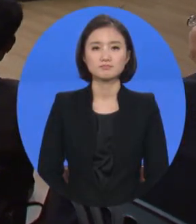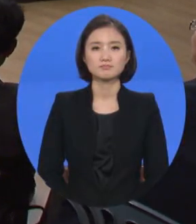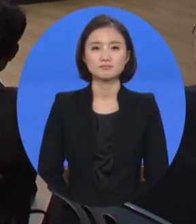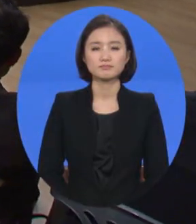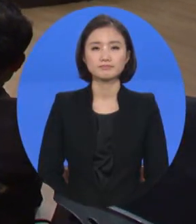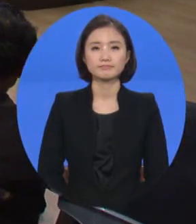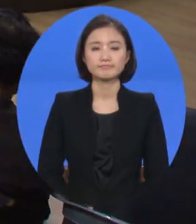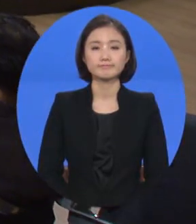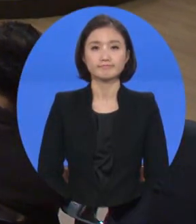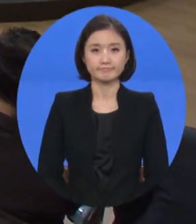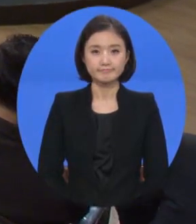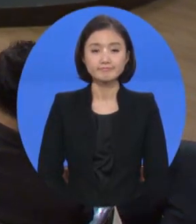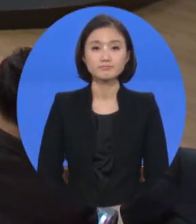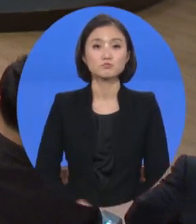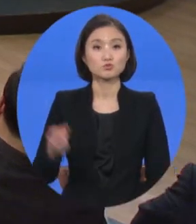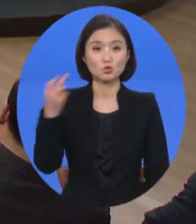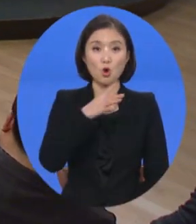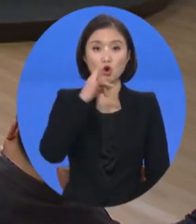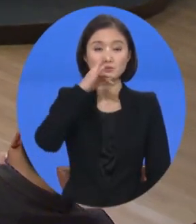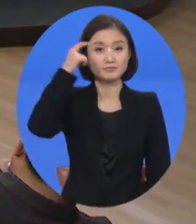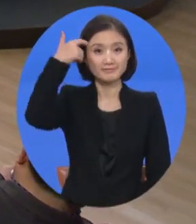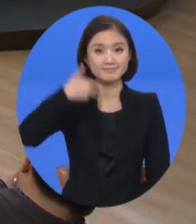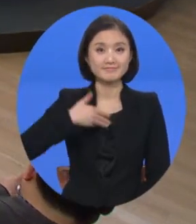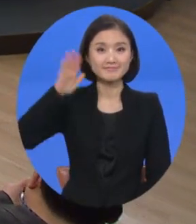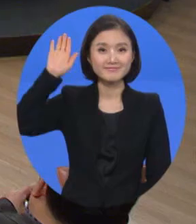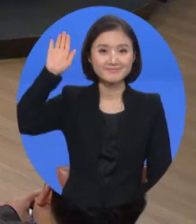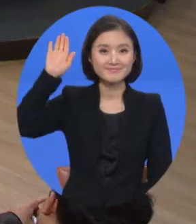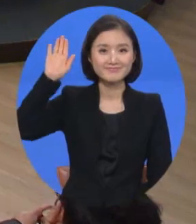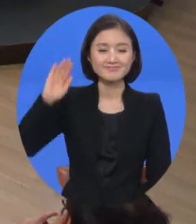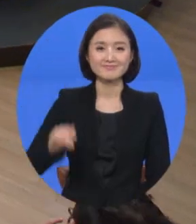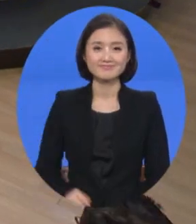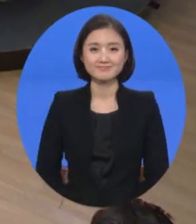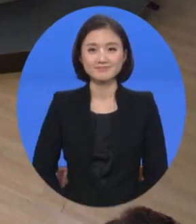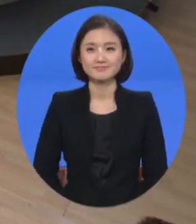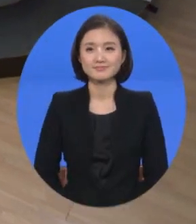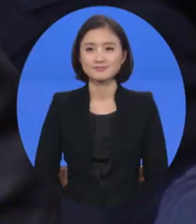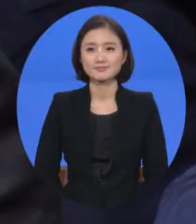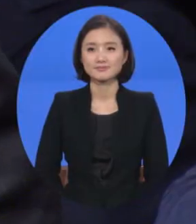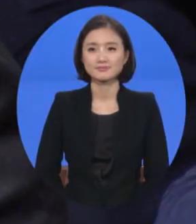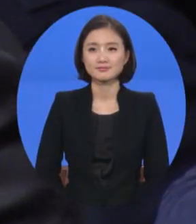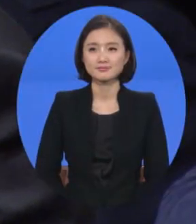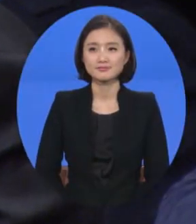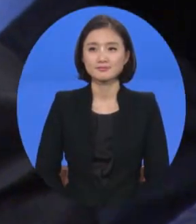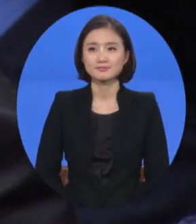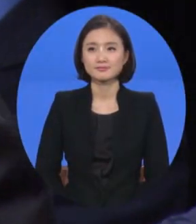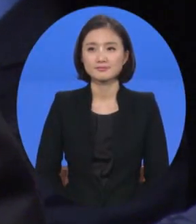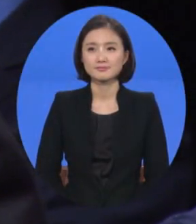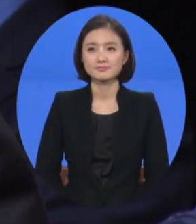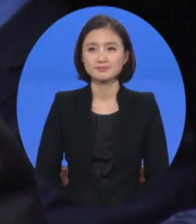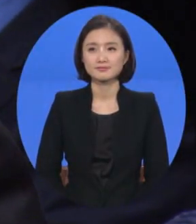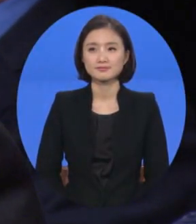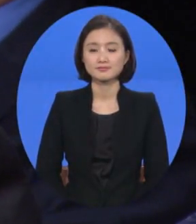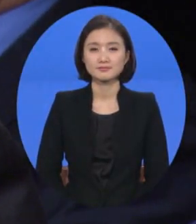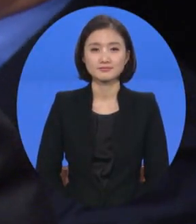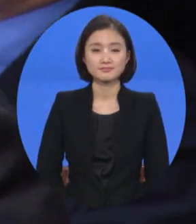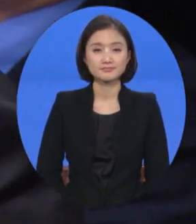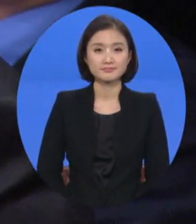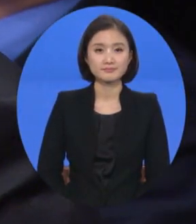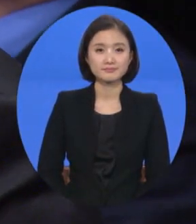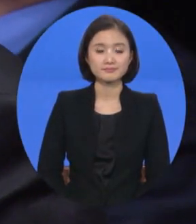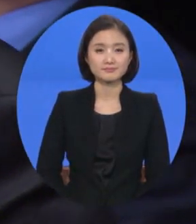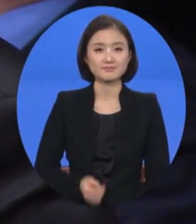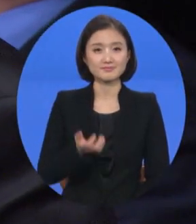4 또 다른 질문 있으실 스텐 제어 예 이제 여러분 인데 말씀해주십시오 이 아까 표피 도에서